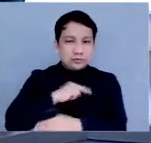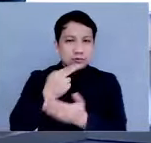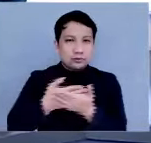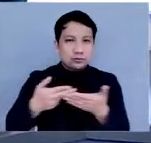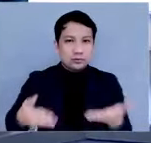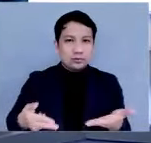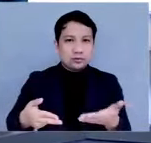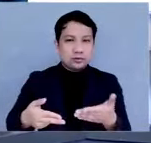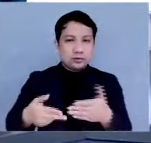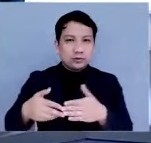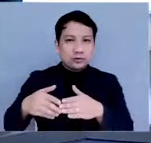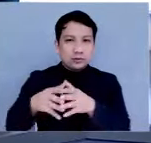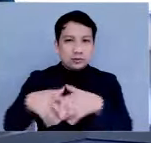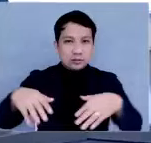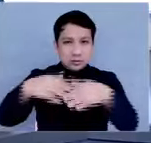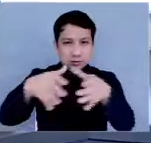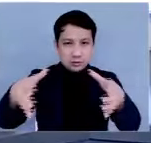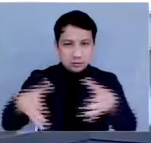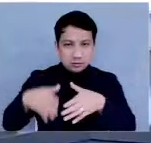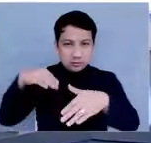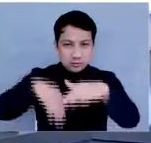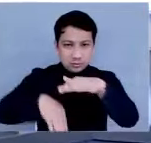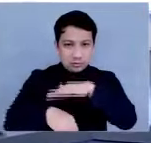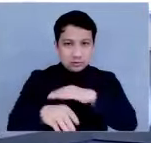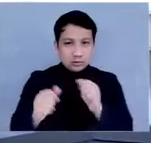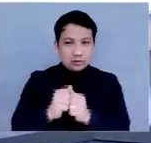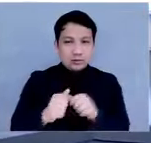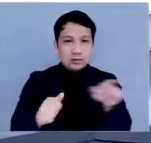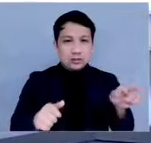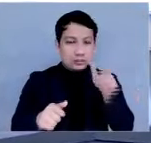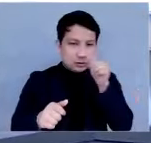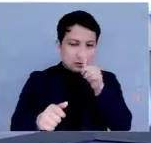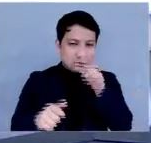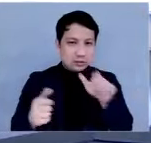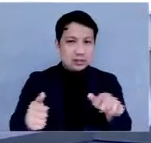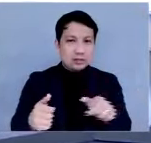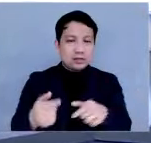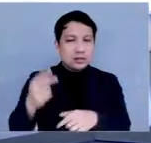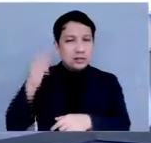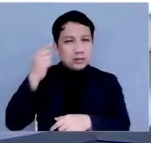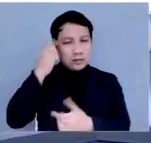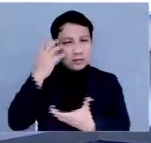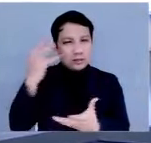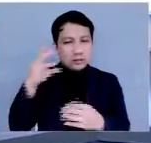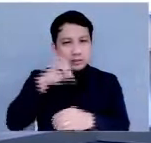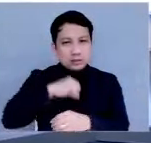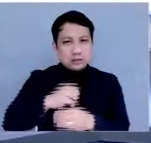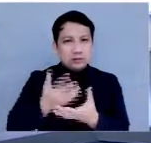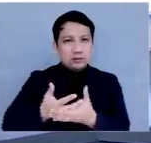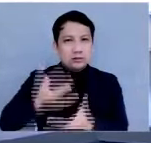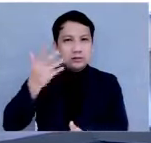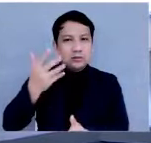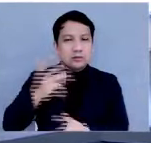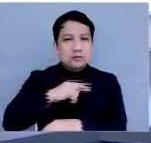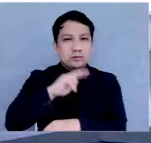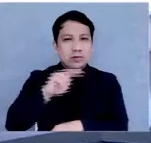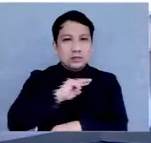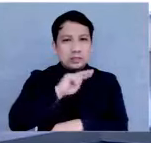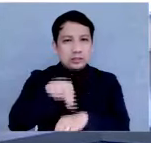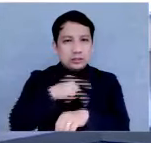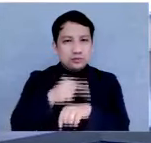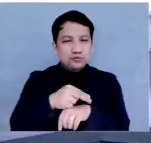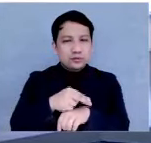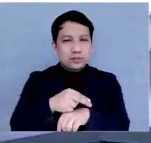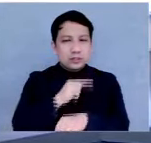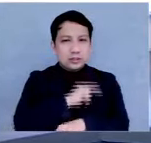underwater plateau na mas malawak pa kaysa sa doon sa Luzon. Ang suspensya kasi ng mga dalubhasa, mayaman ito sa natural gas at sa mga